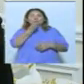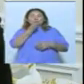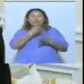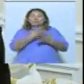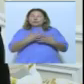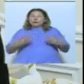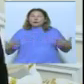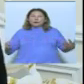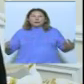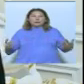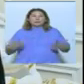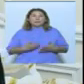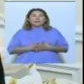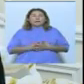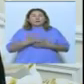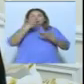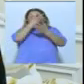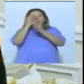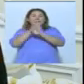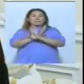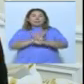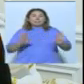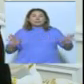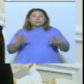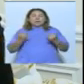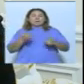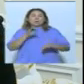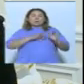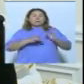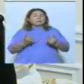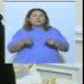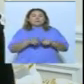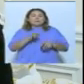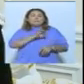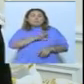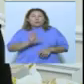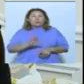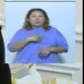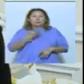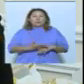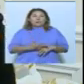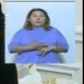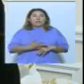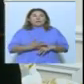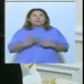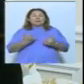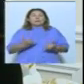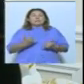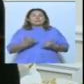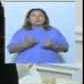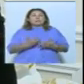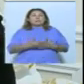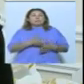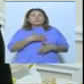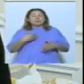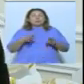түрлері ұмыт болып, қазір қолданыста жоқ ұлттық жәдігерлердің көзі,